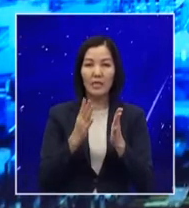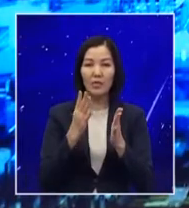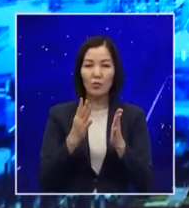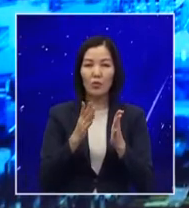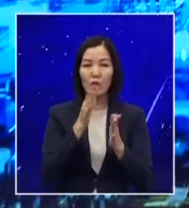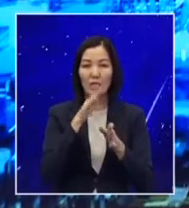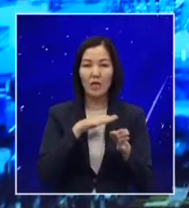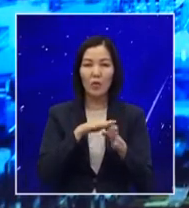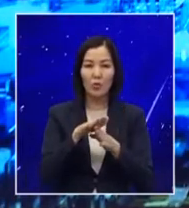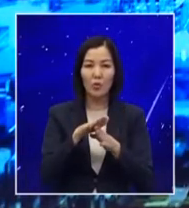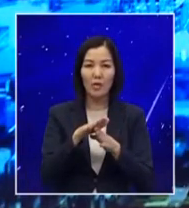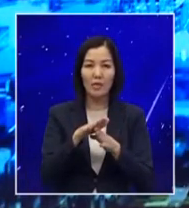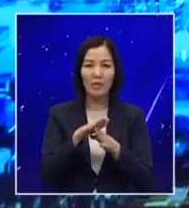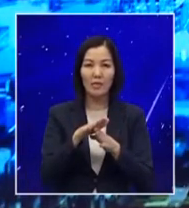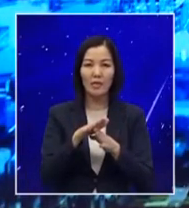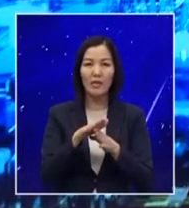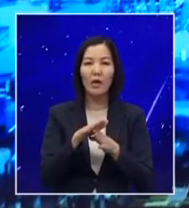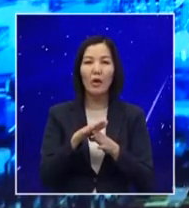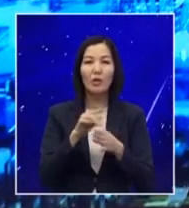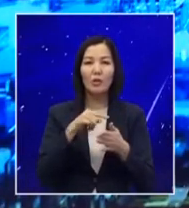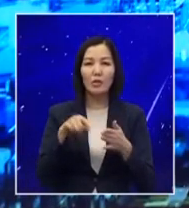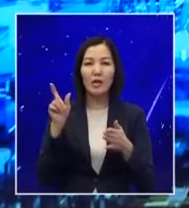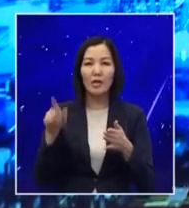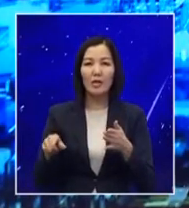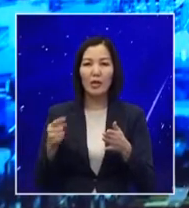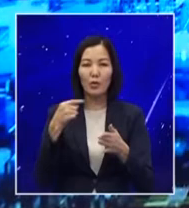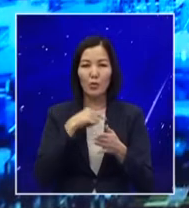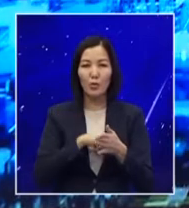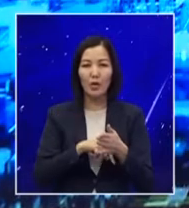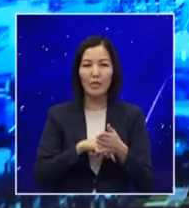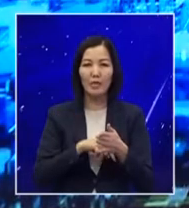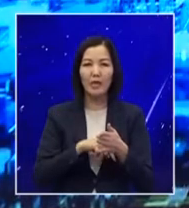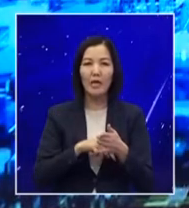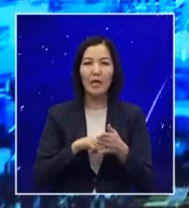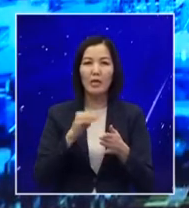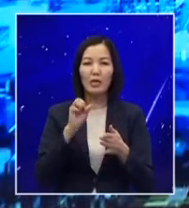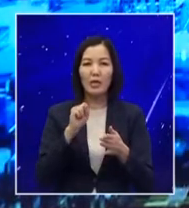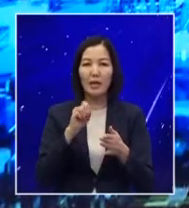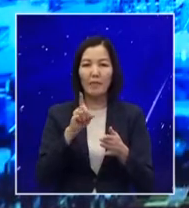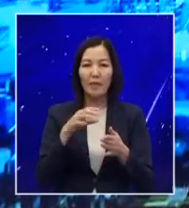Ол ұлттық прозаның өрісін кеңейткен жазушы рухани айдынның кенересін кемелетті.